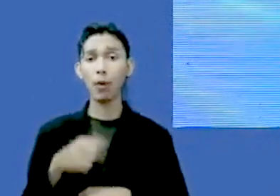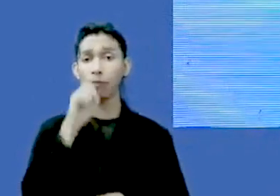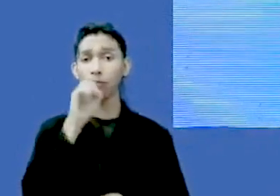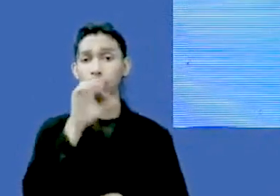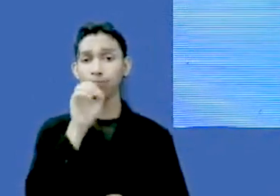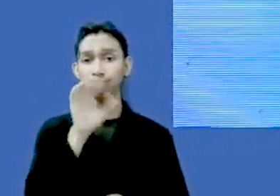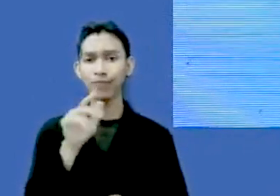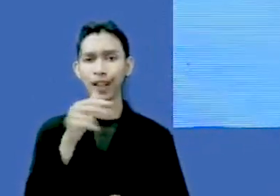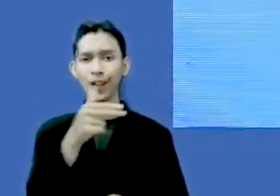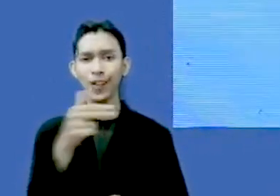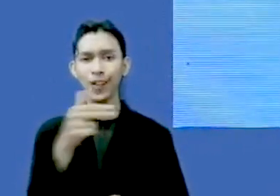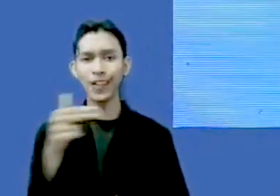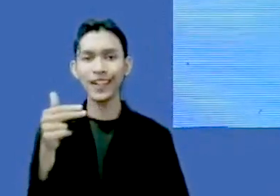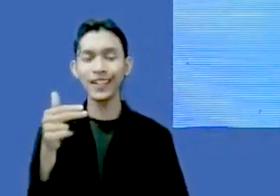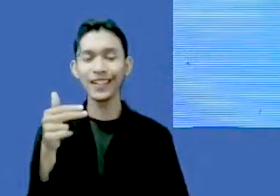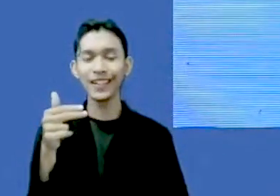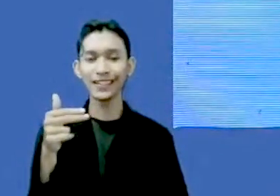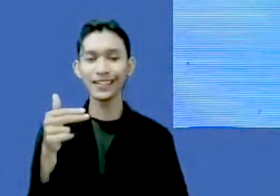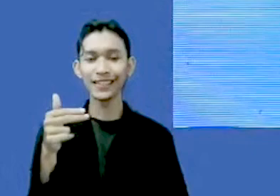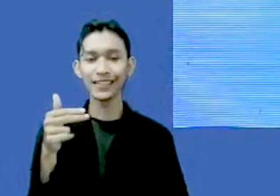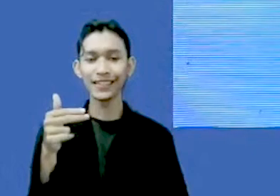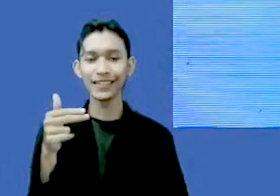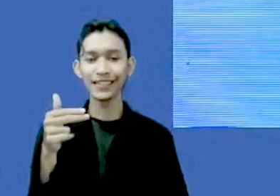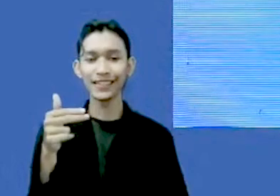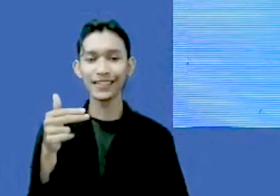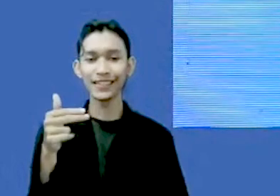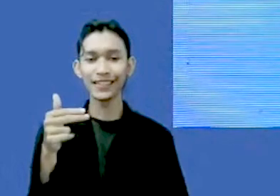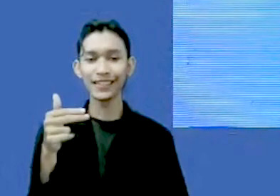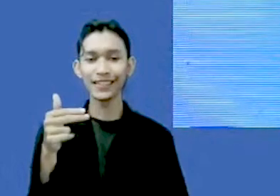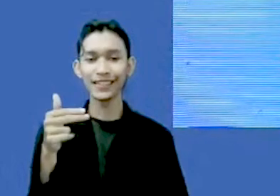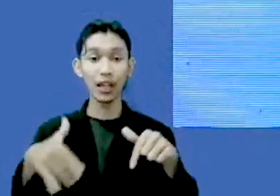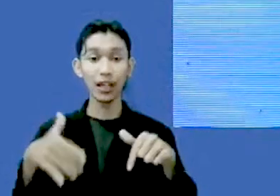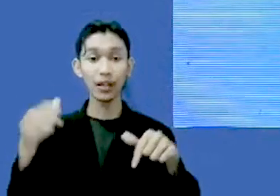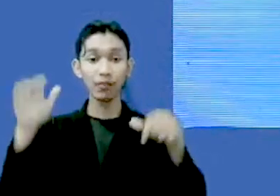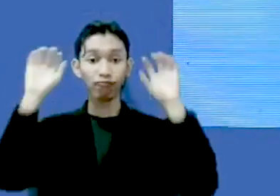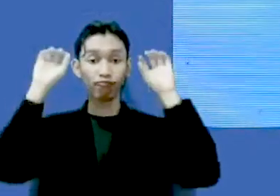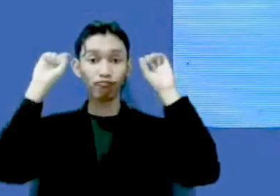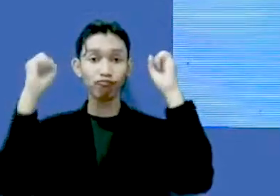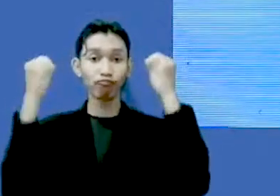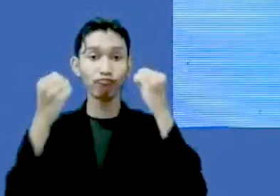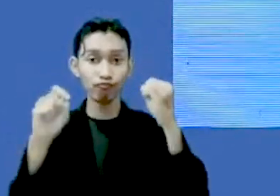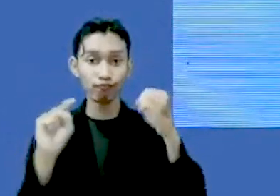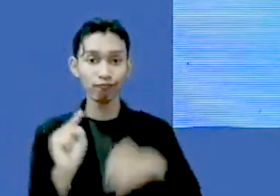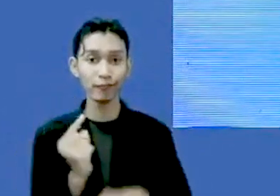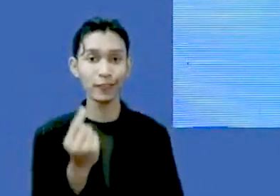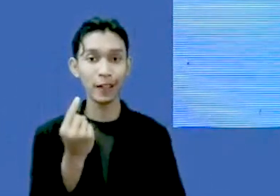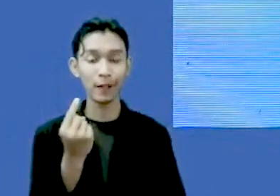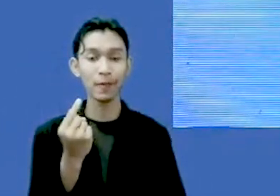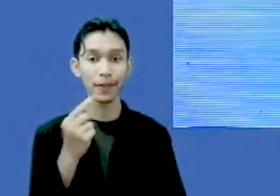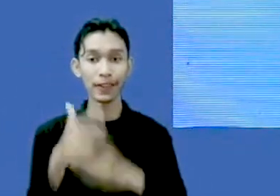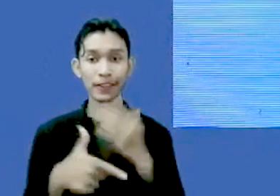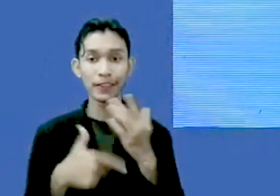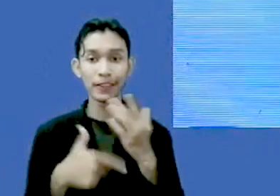Indonesia di tahun ini menjadi presidency pertama digital economy